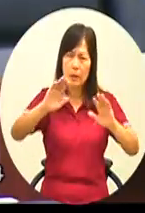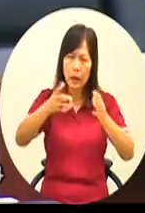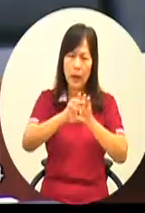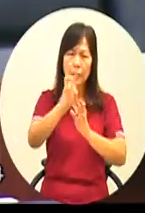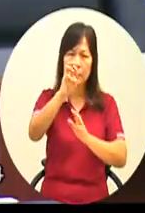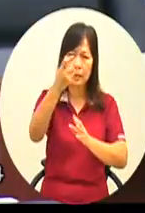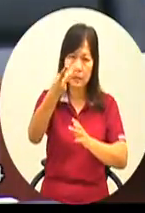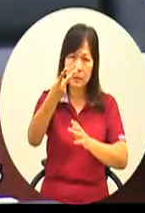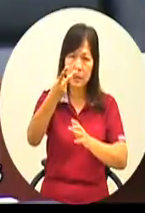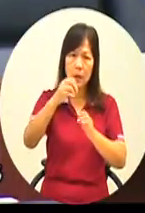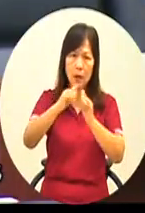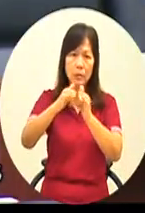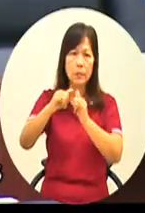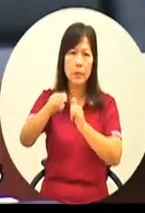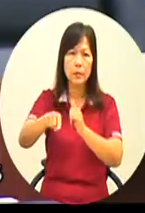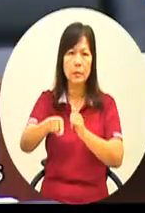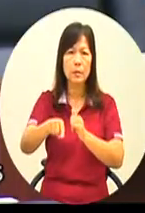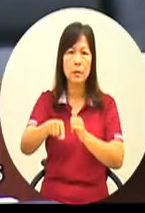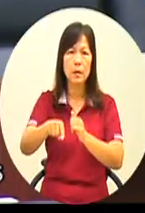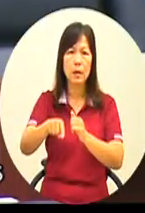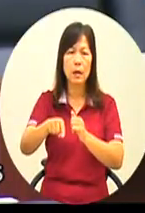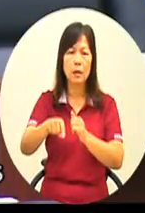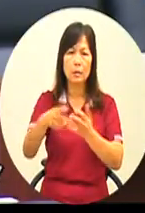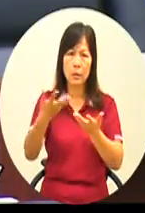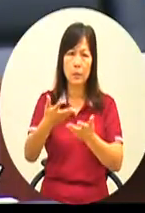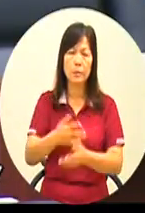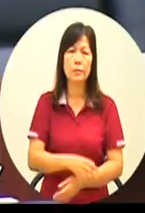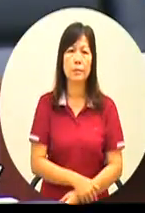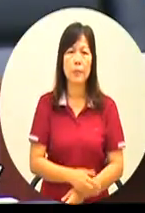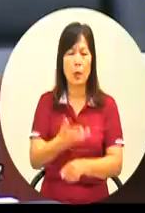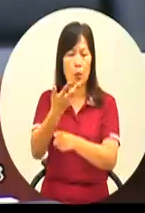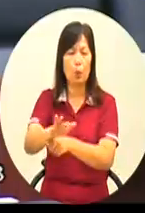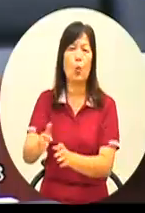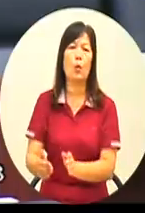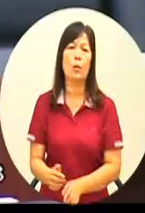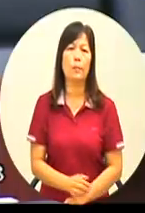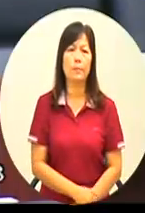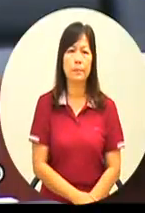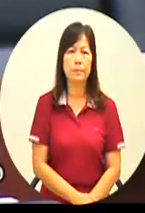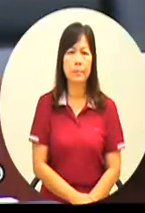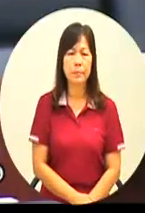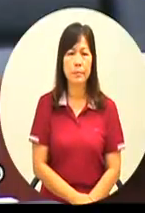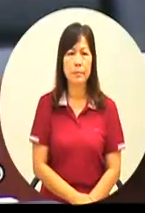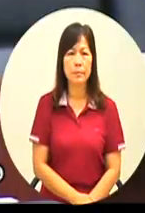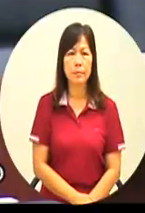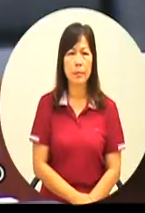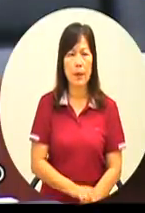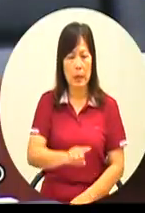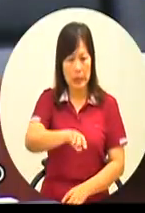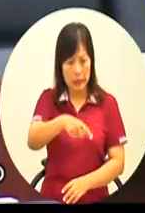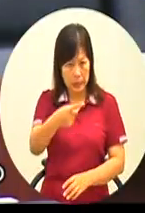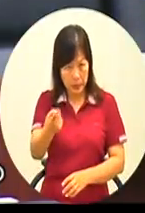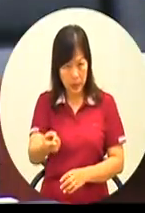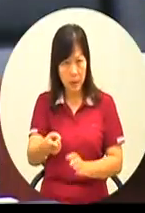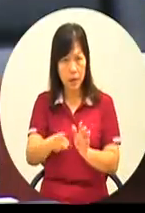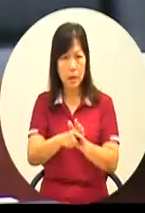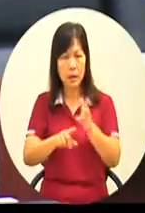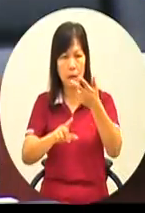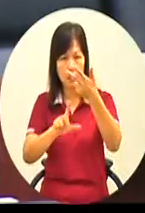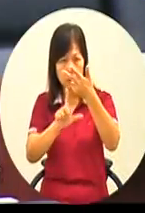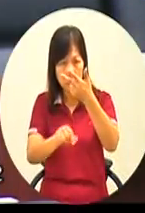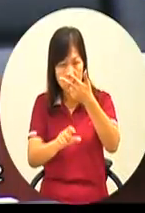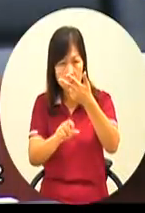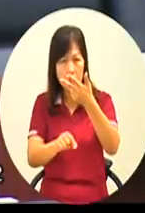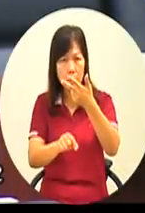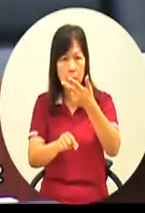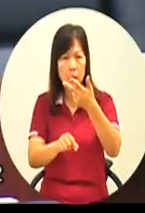哦，在这一场的这个气爆事件中往生了哈。然后在隔年好的7月的时候，